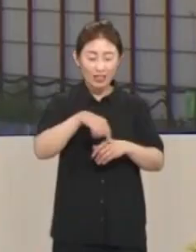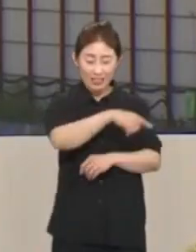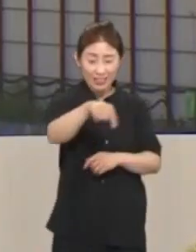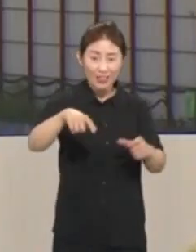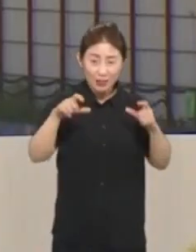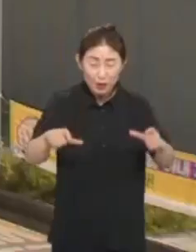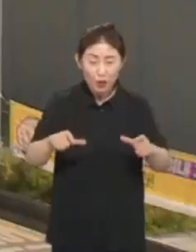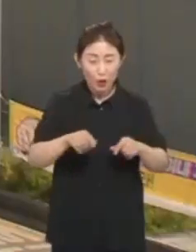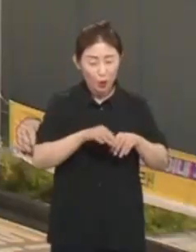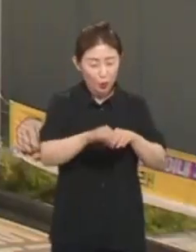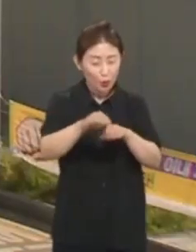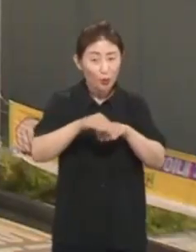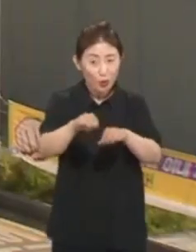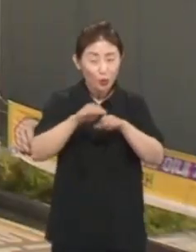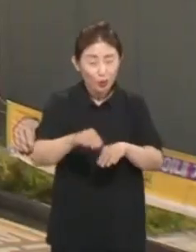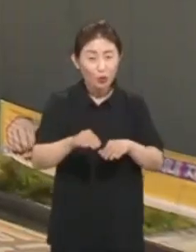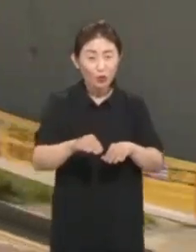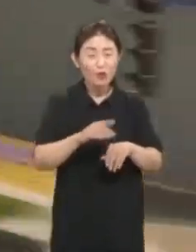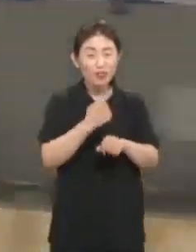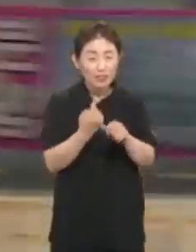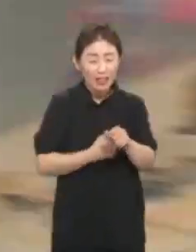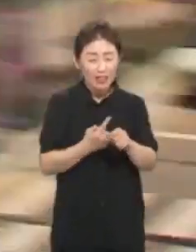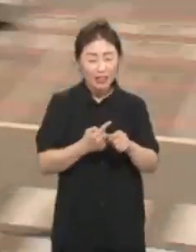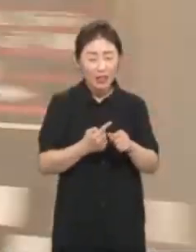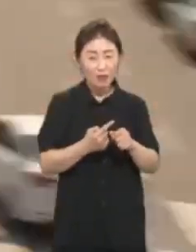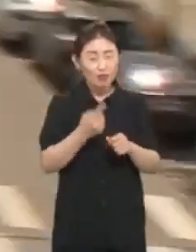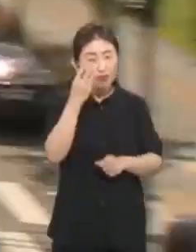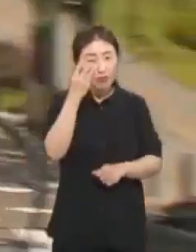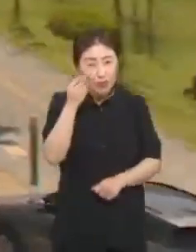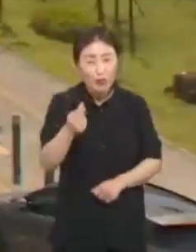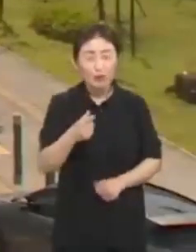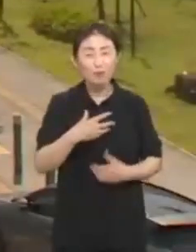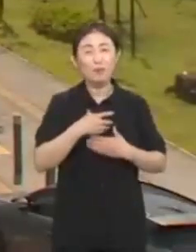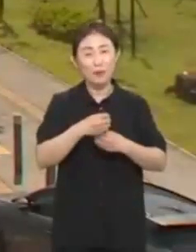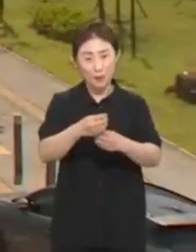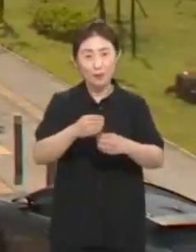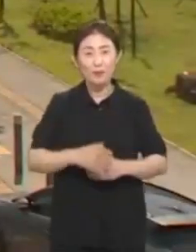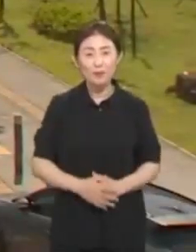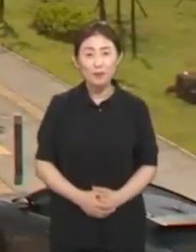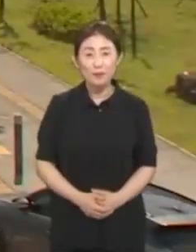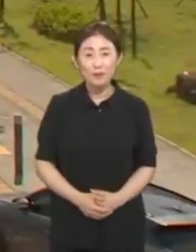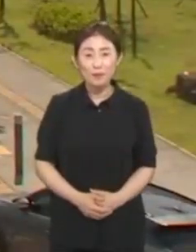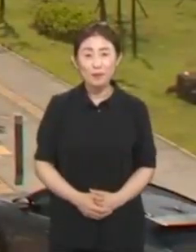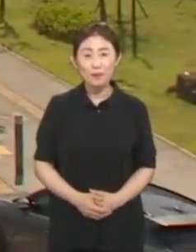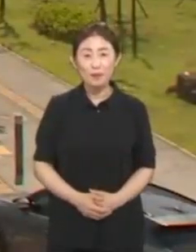서남부권에 교통 혼잡이 크게 줄어들 전망입니다. TJB 노동현입니다.